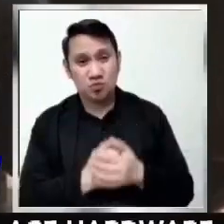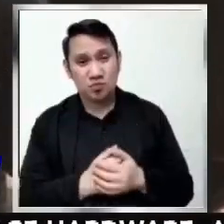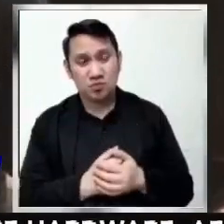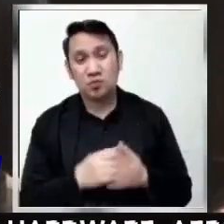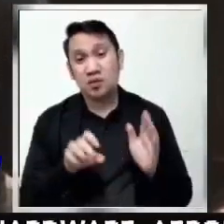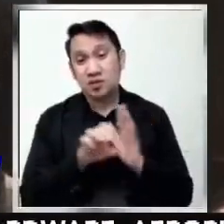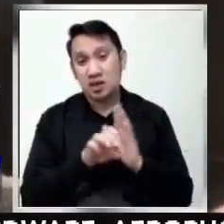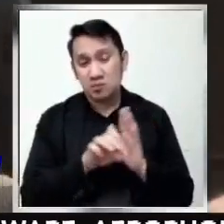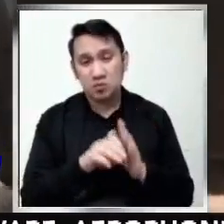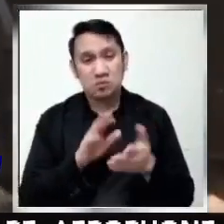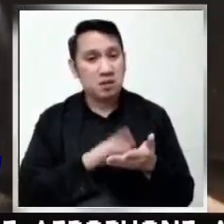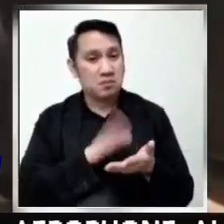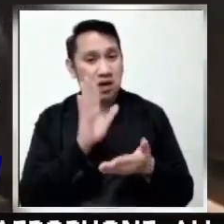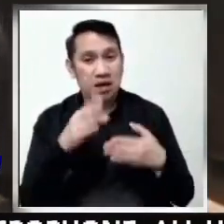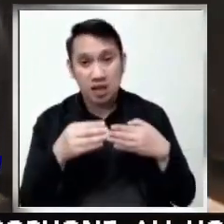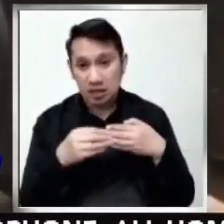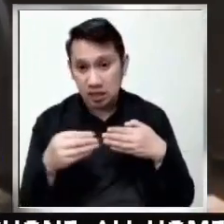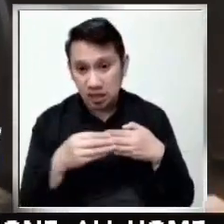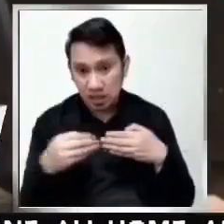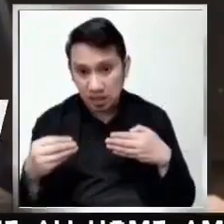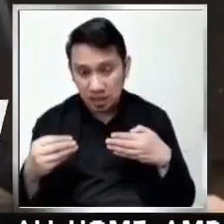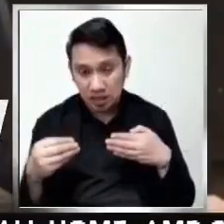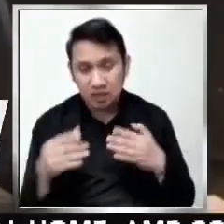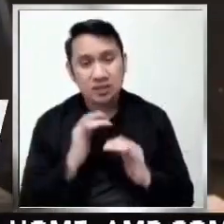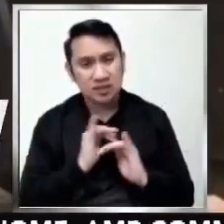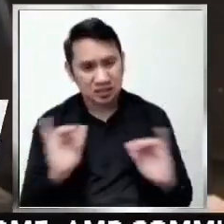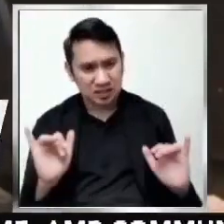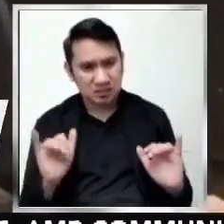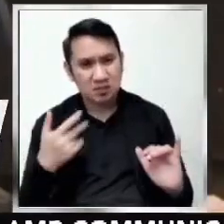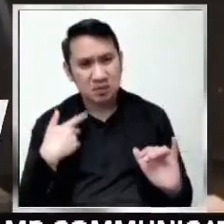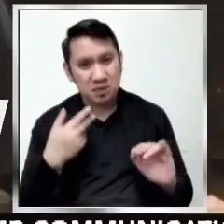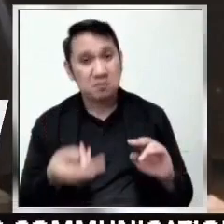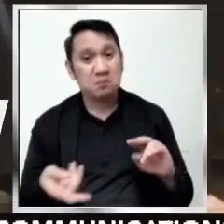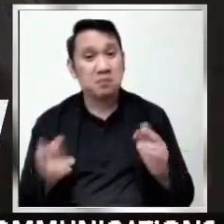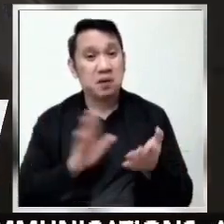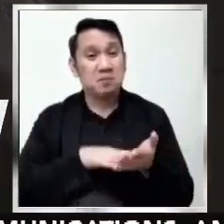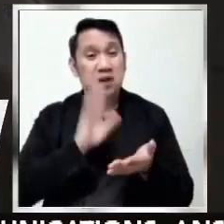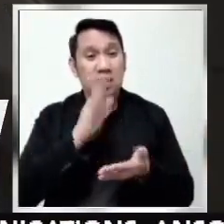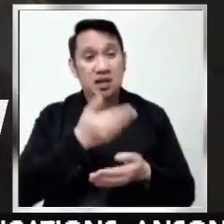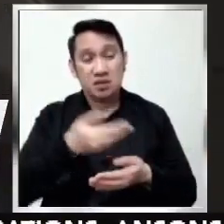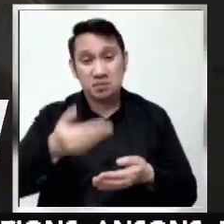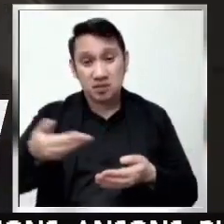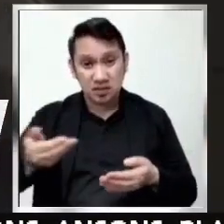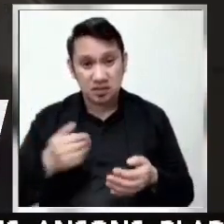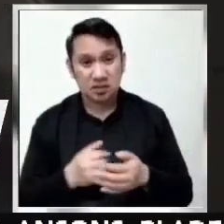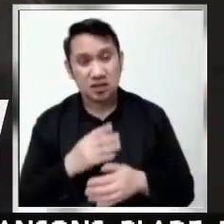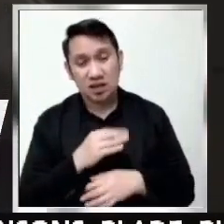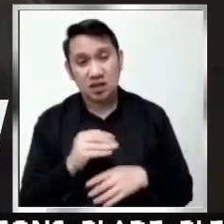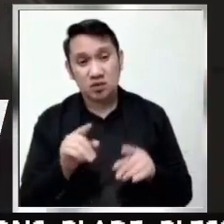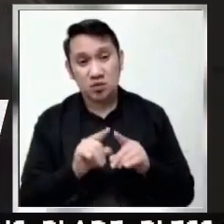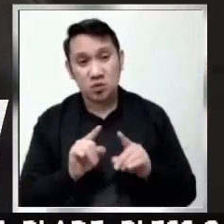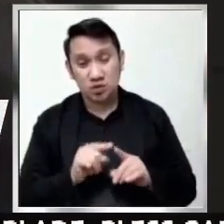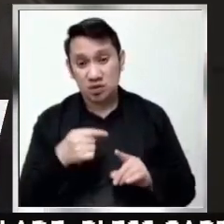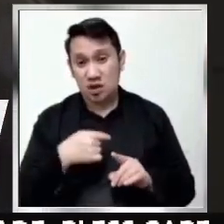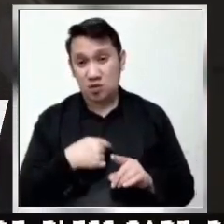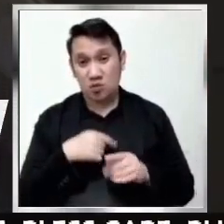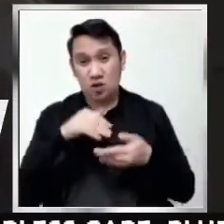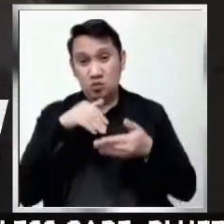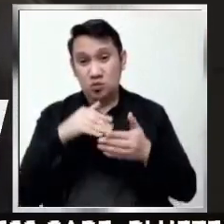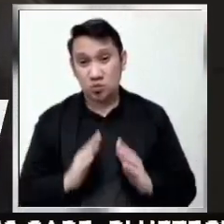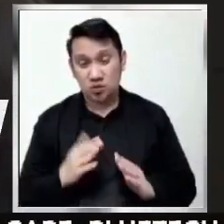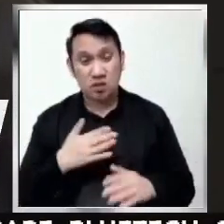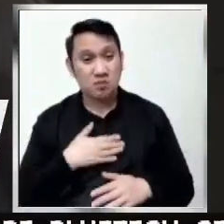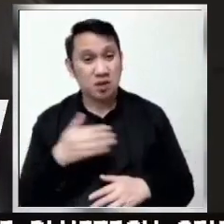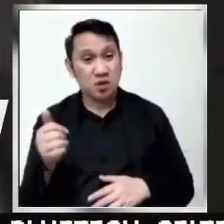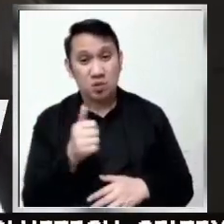dollar. Ganun pa rin, may inflation rate. Mahal pa rin yung bilhin. Katulad sa akin, kadete pa lang ko, yung allowance ko, wala akong salary,